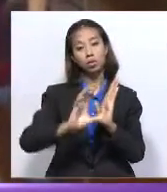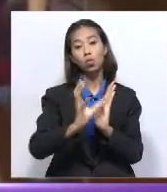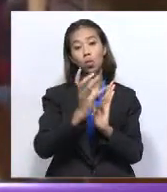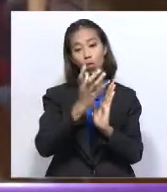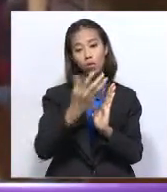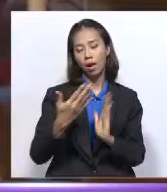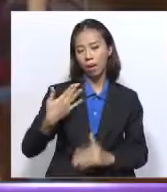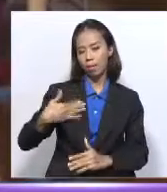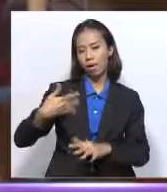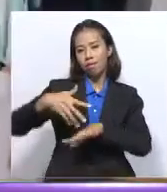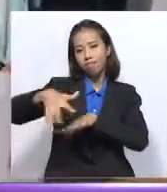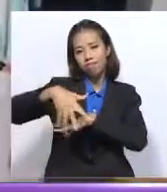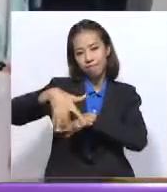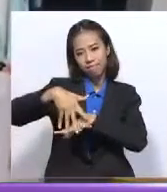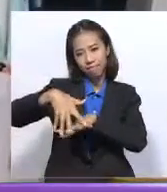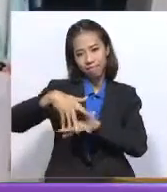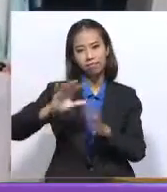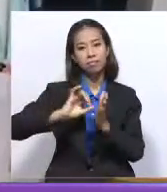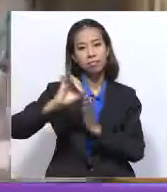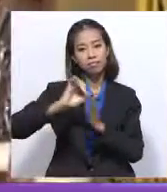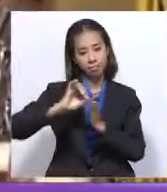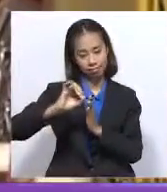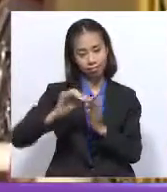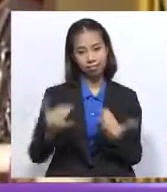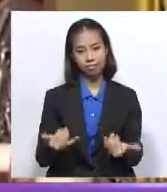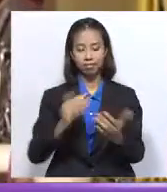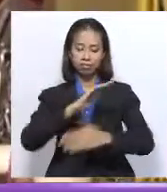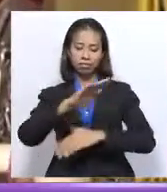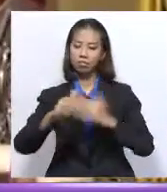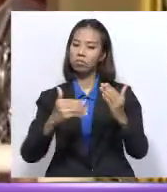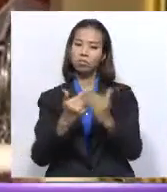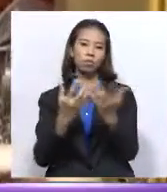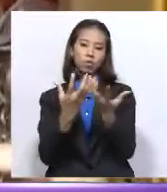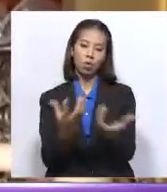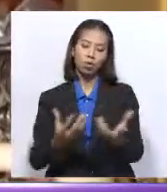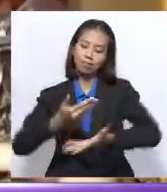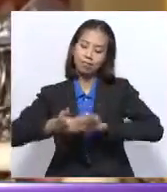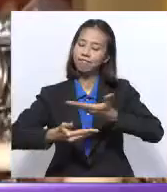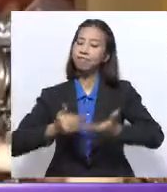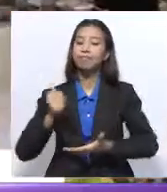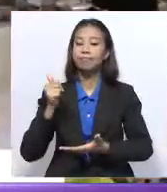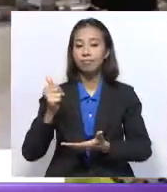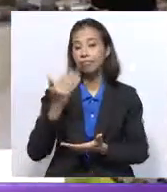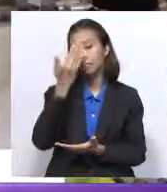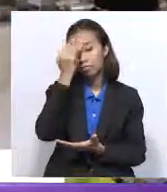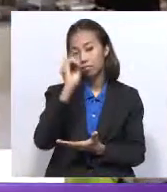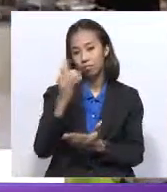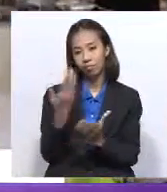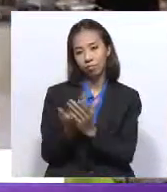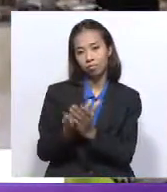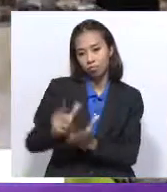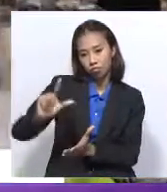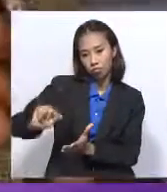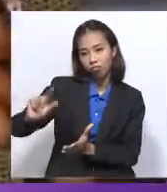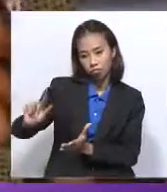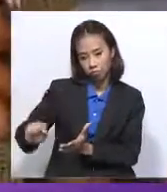ฝ้ายทอมือทัณฑสถานหญิงเชียงใหม่ซึ่งทั้งหมดนี้เป็นสินค้าขายดีของร้านเพราะจำหน่ายในราคาย่อมเย